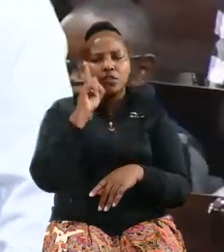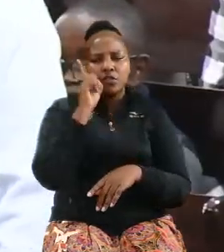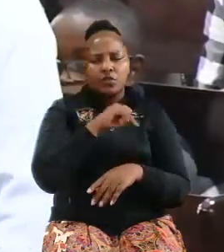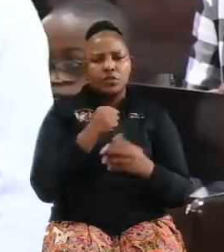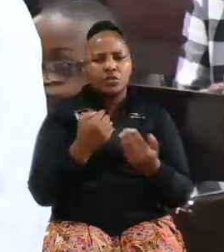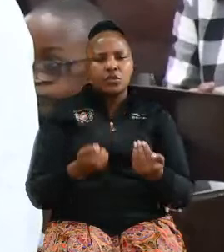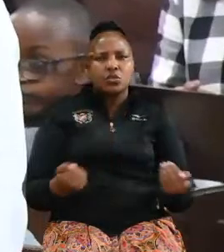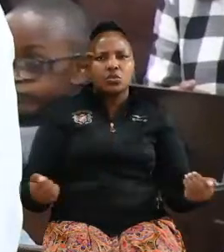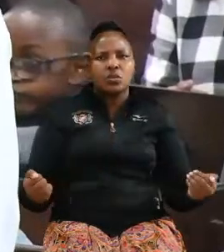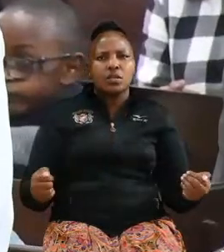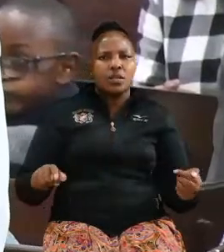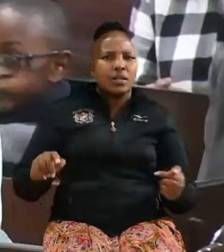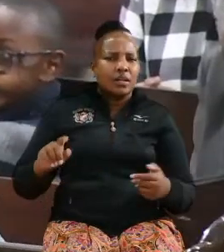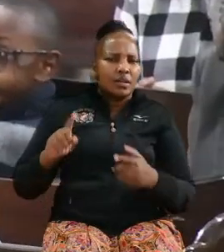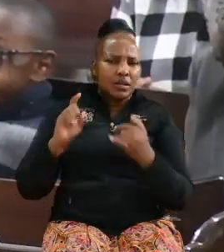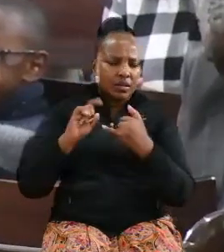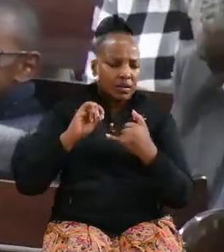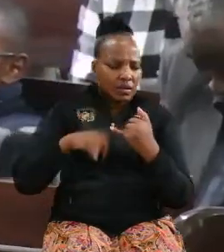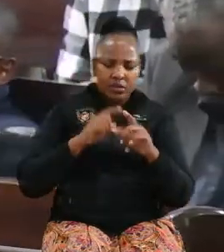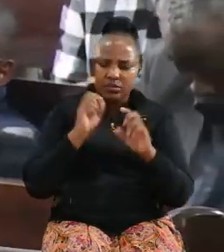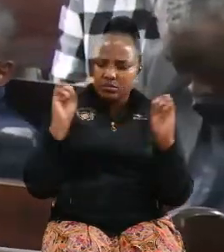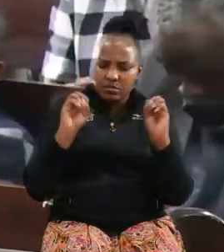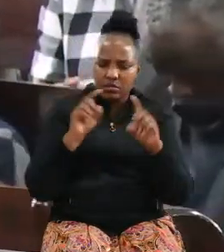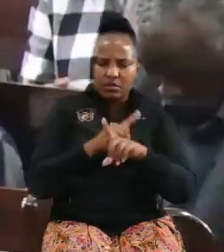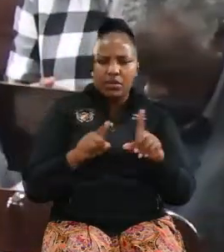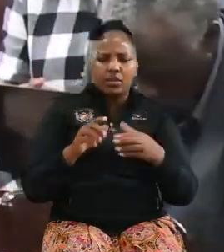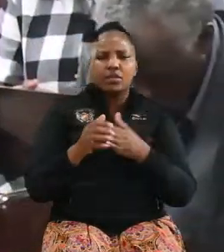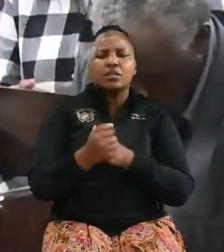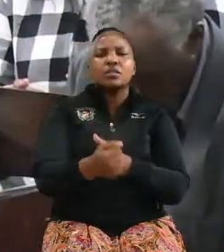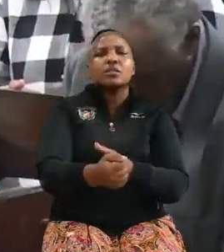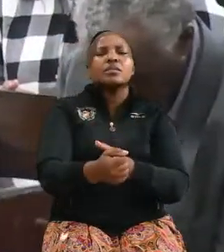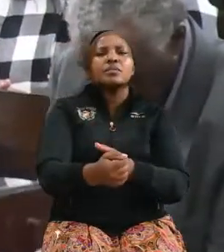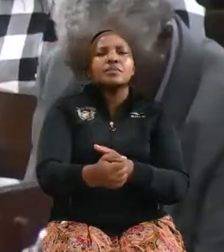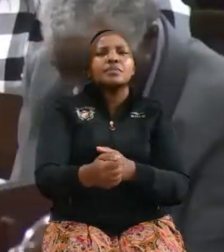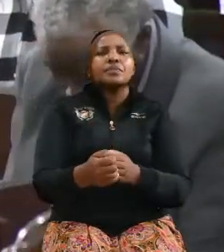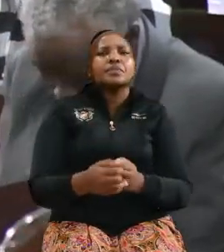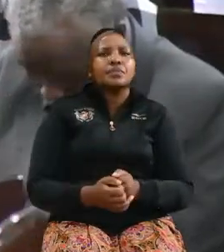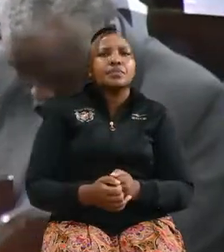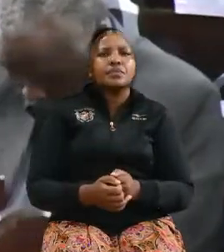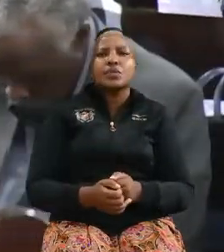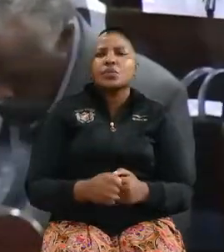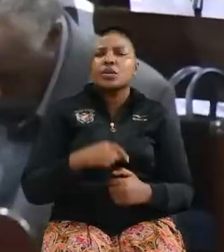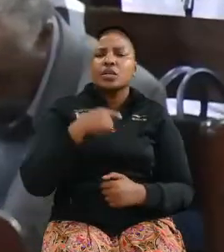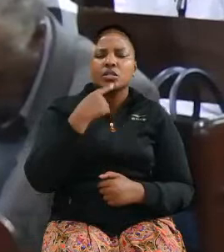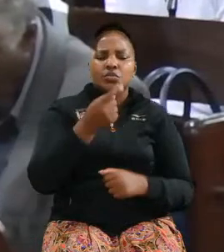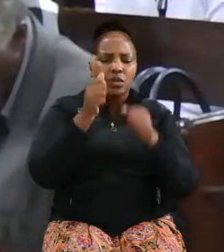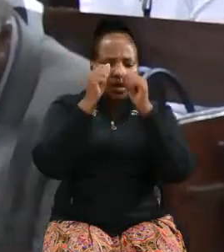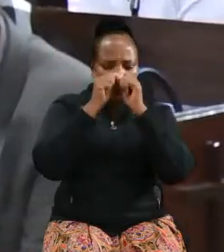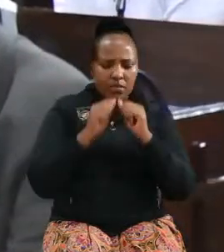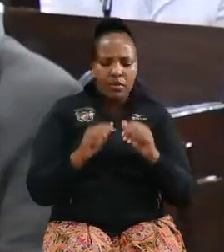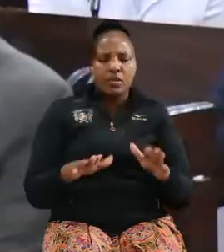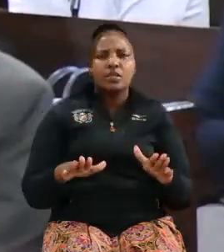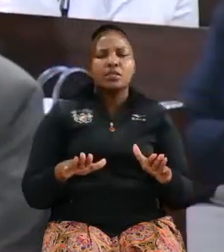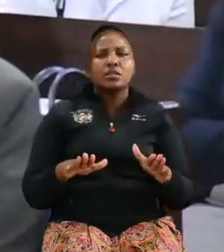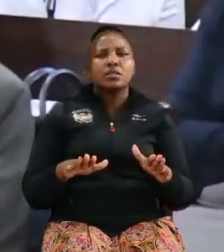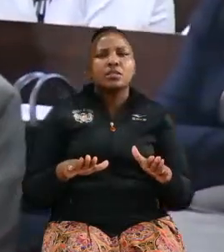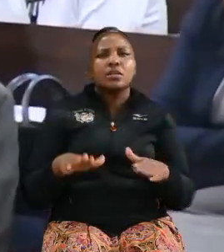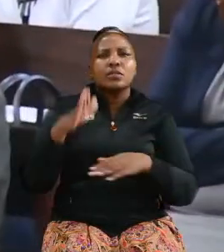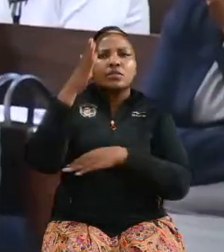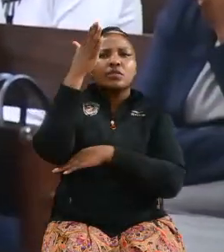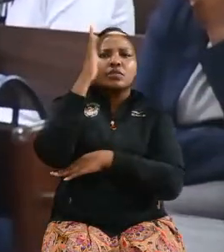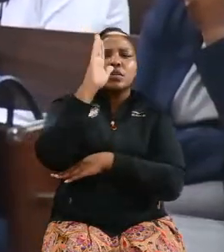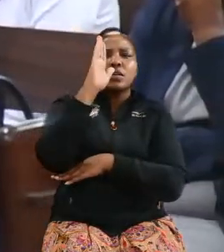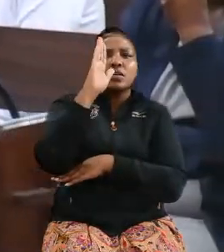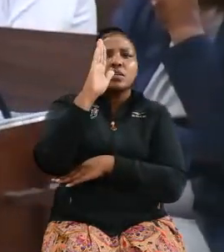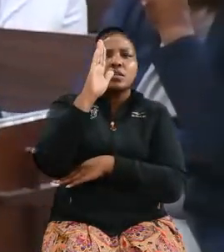wetu hatakuwa mkia Bwana, lakini watakuwa kichwa. Mfalume wa ajabu, tawatangazia baraka. Bwana wa Israeli,